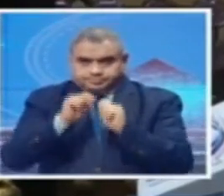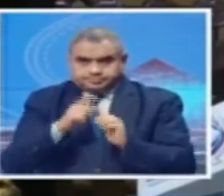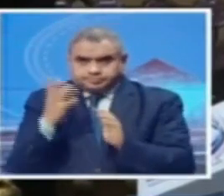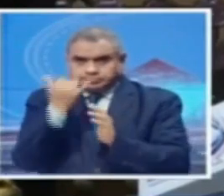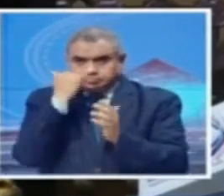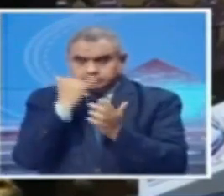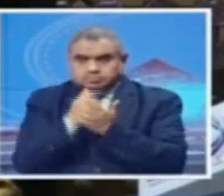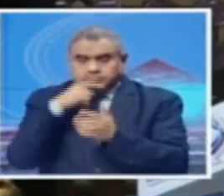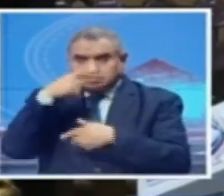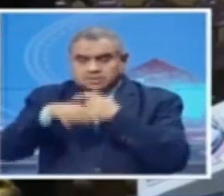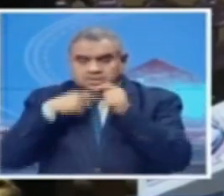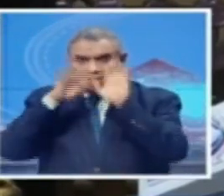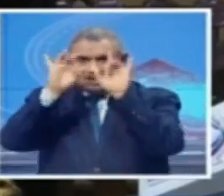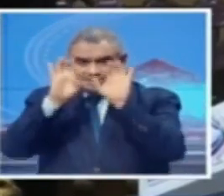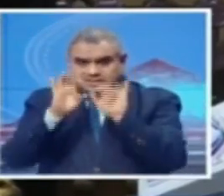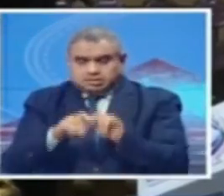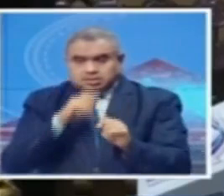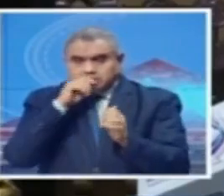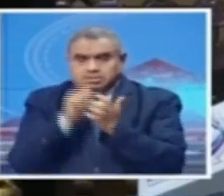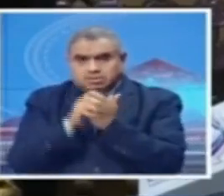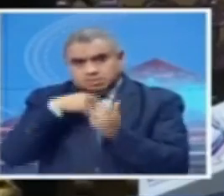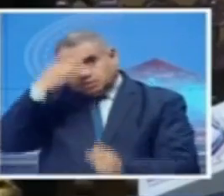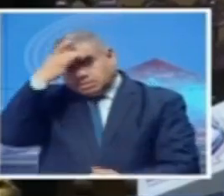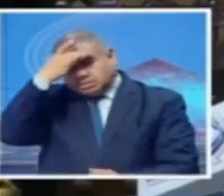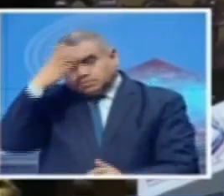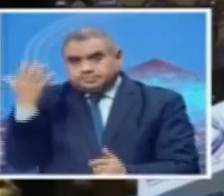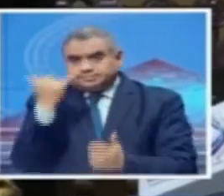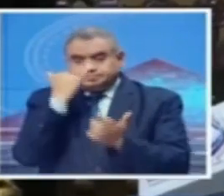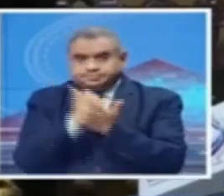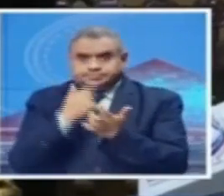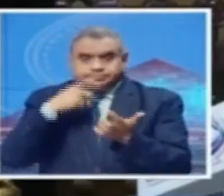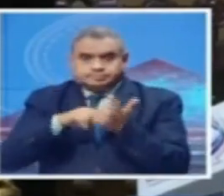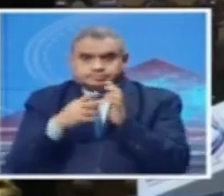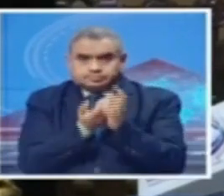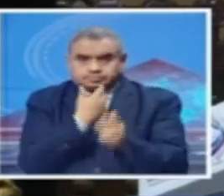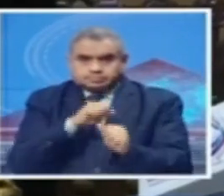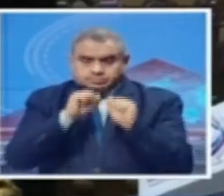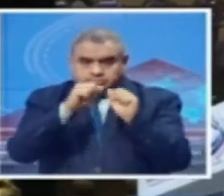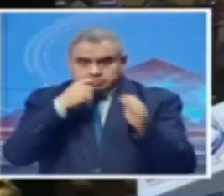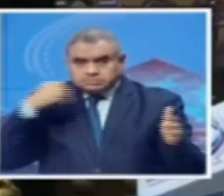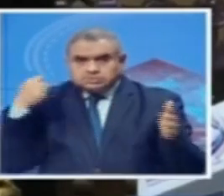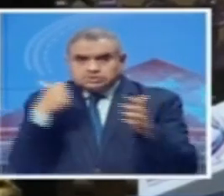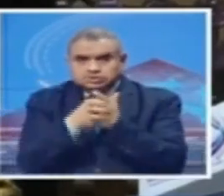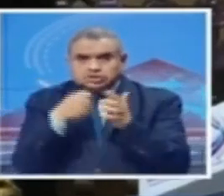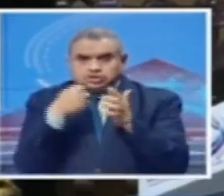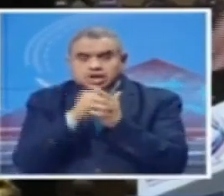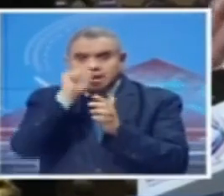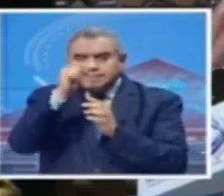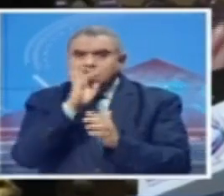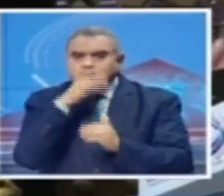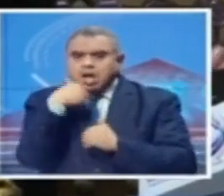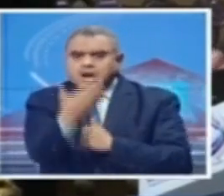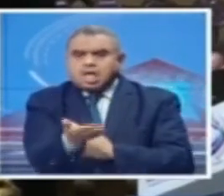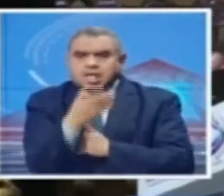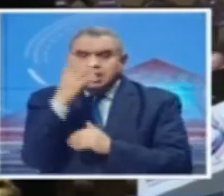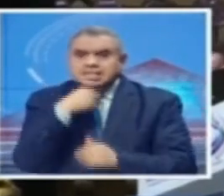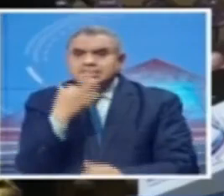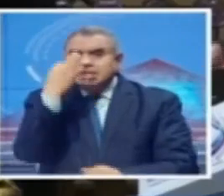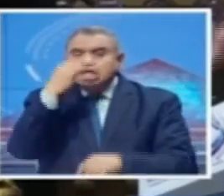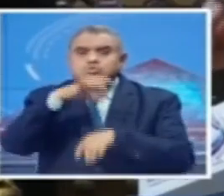فالسيستم كمان بيتيح أن المريض أو المواطن يحط الشهادات أو التقرير الطبية، ثلاث تقرير